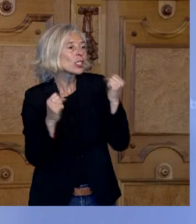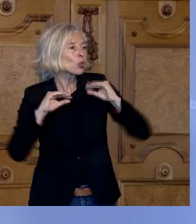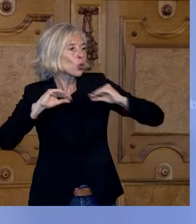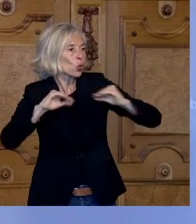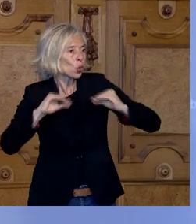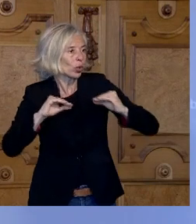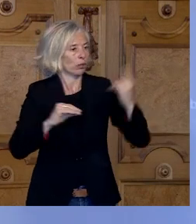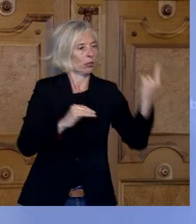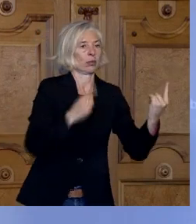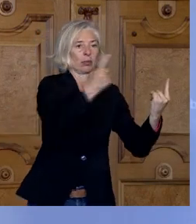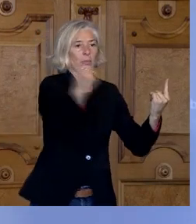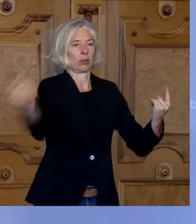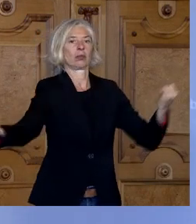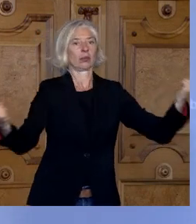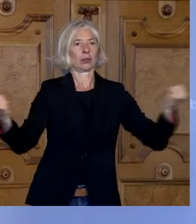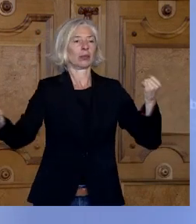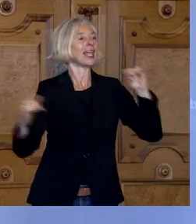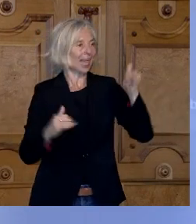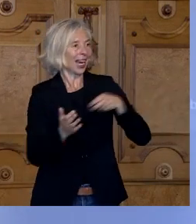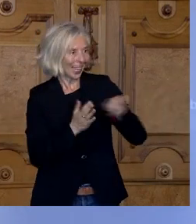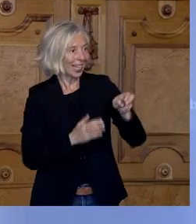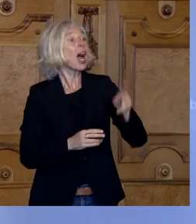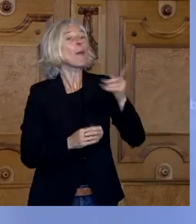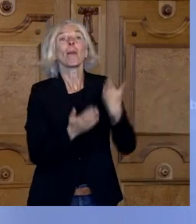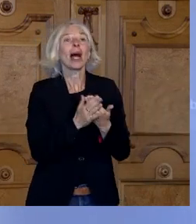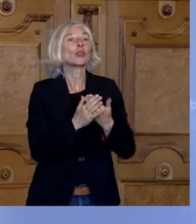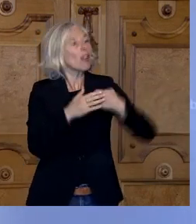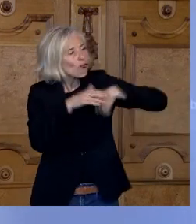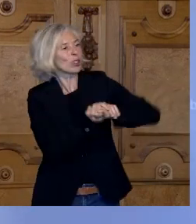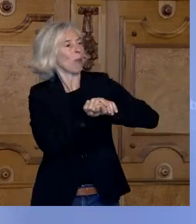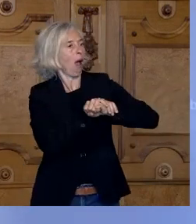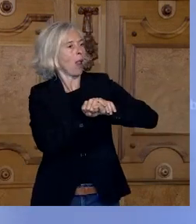4 oder 5 Personen hingegen nicht, weil Fußballspielen ist einfach eine Kontaktsportart.